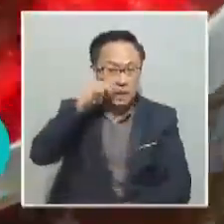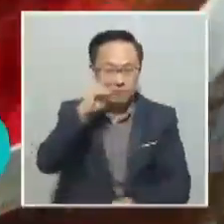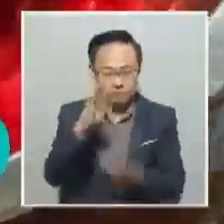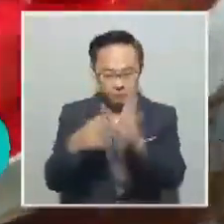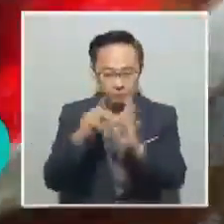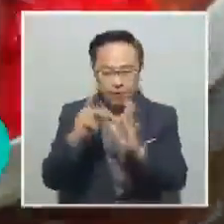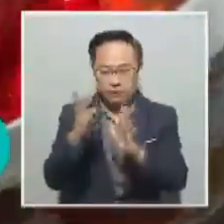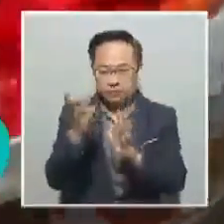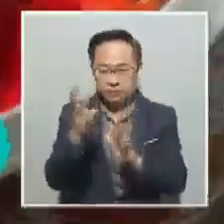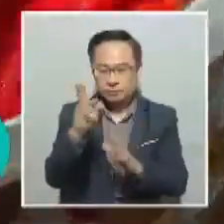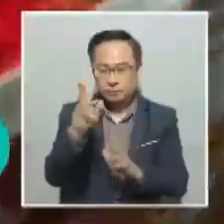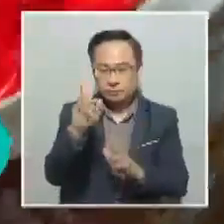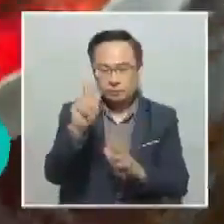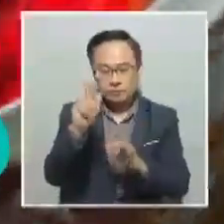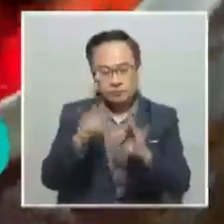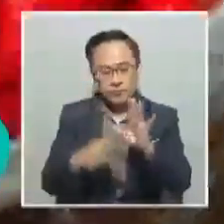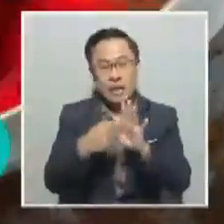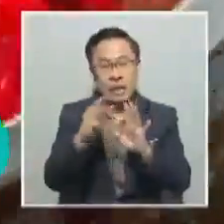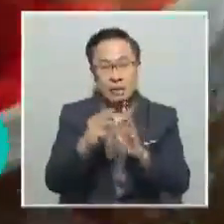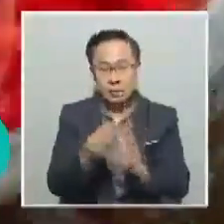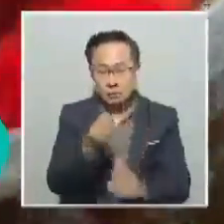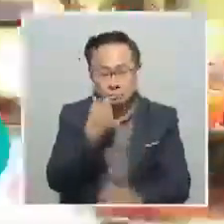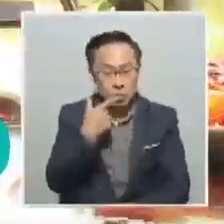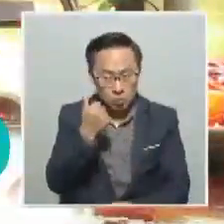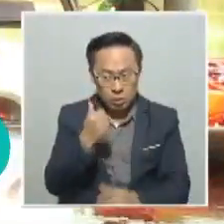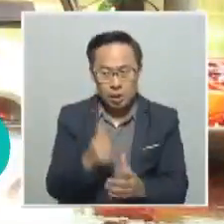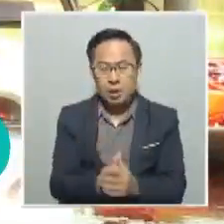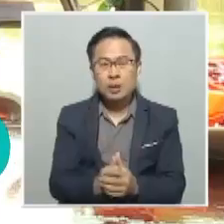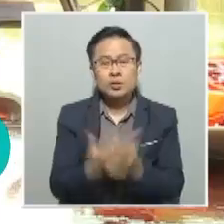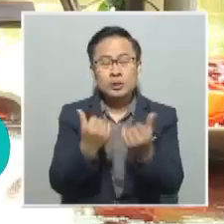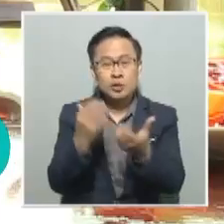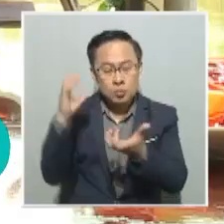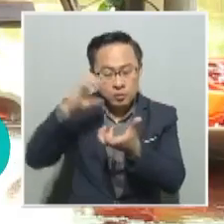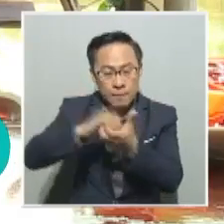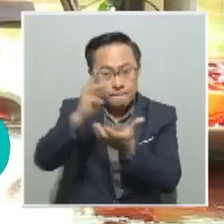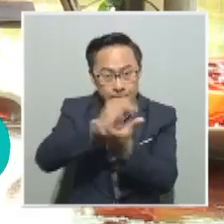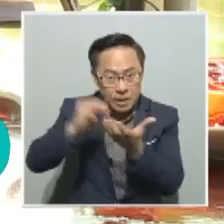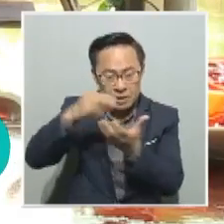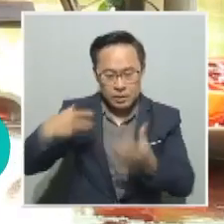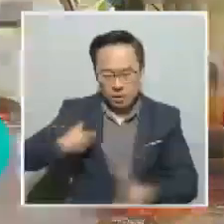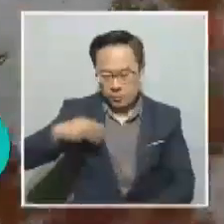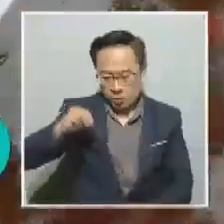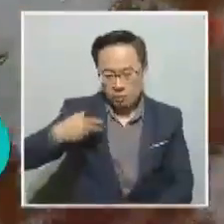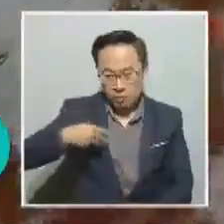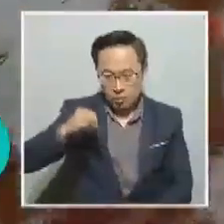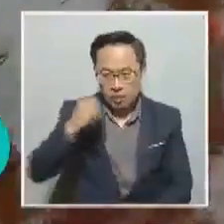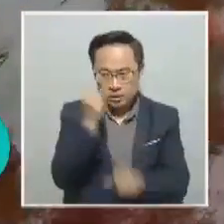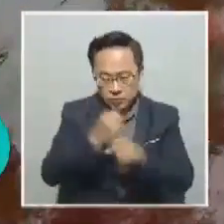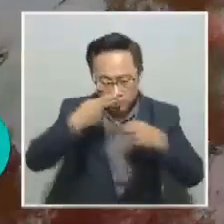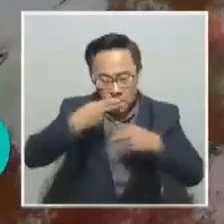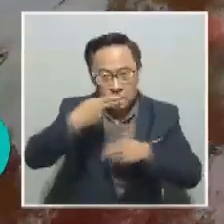ชื่นใจแต่นอกเหนือจากนั้นเนี่ยคุณป้าบอกว่านะครับได้ร่วมกับทางมหาวิทยาลัยมหิดลซึ่งเหมือนว่าเขามีการ